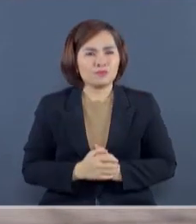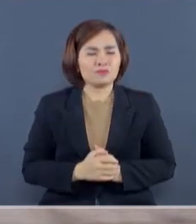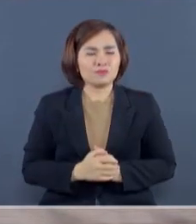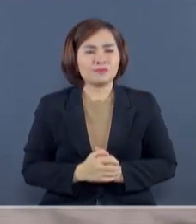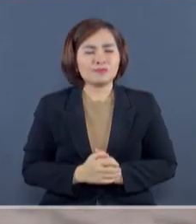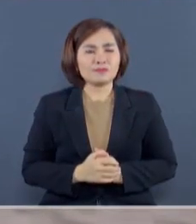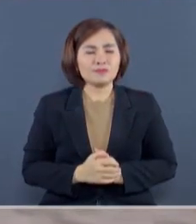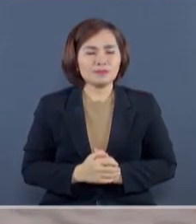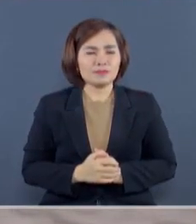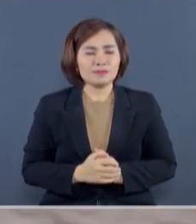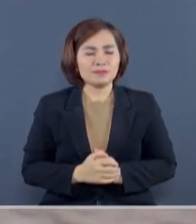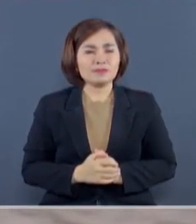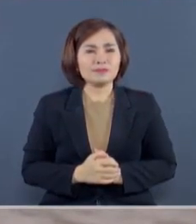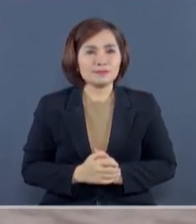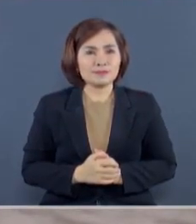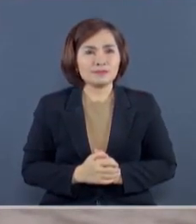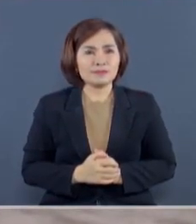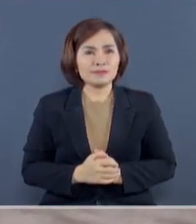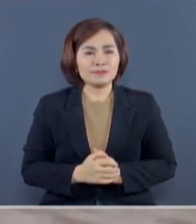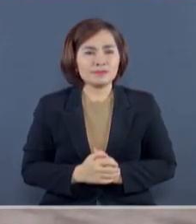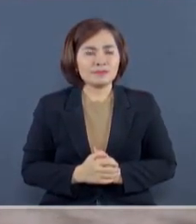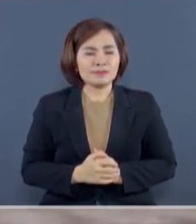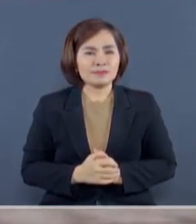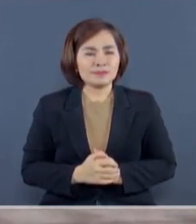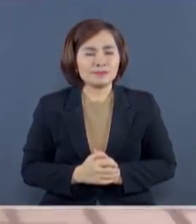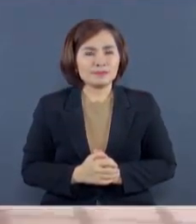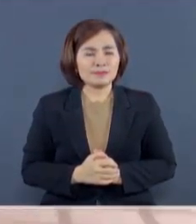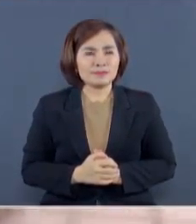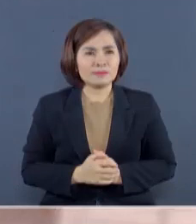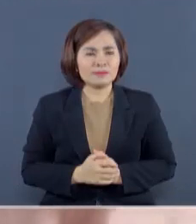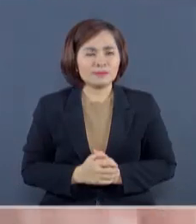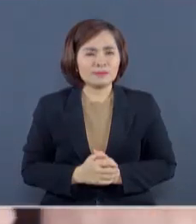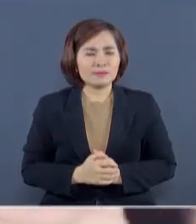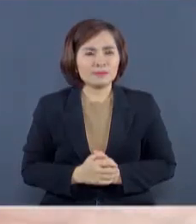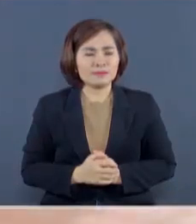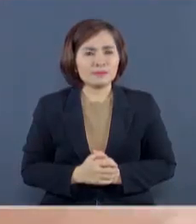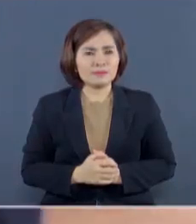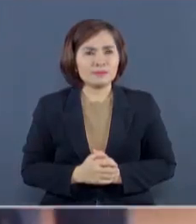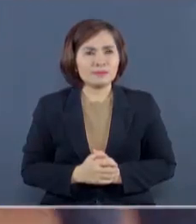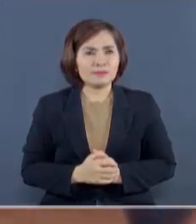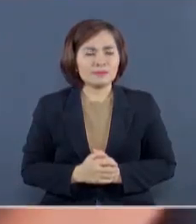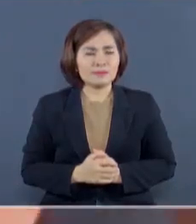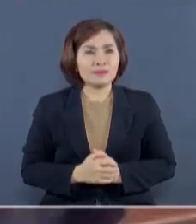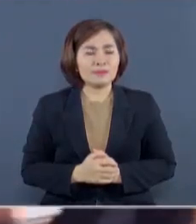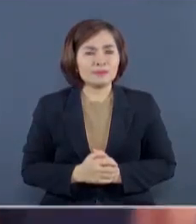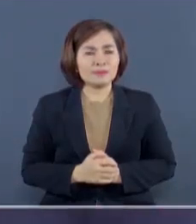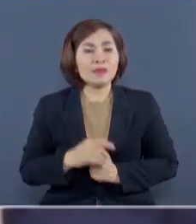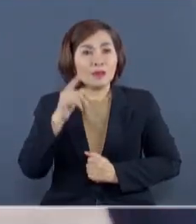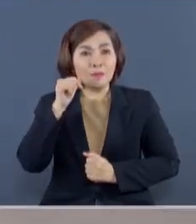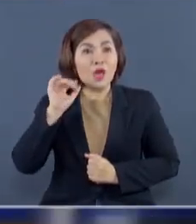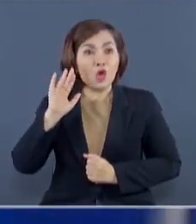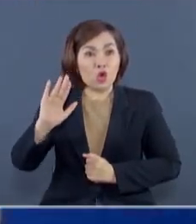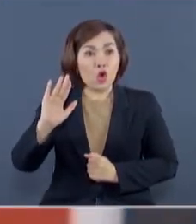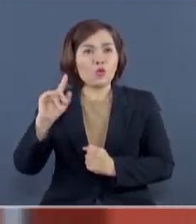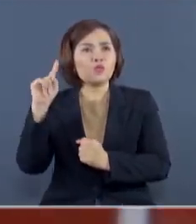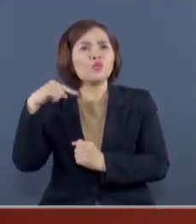นพาเด็กๆ เหล่านี้ไปขายเนี่ยนะฮะก็บอกว่ามีการเด็กทั้งหมดเนี่ยรับงานกันเอง